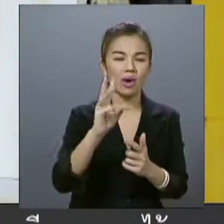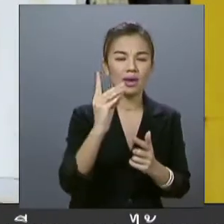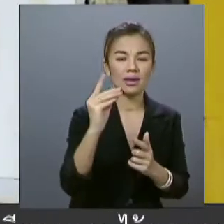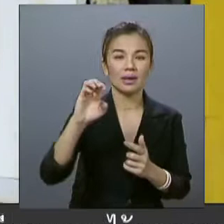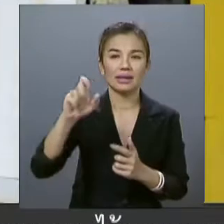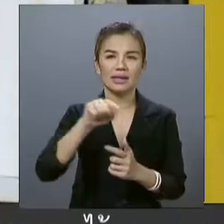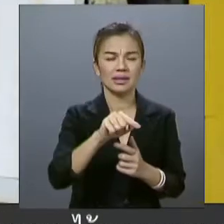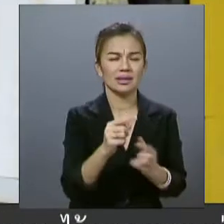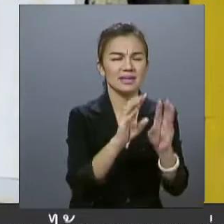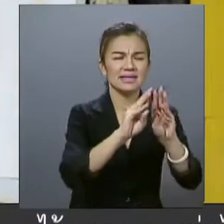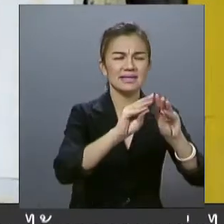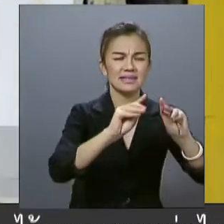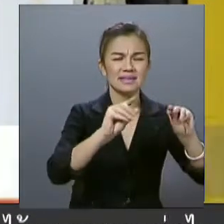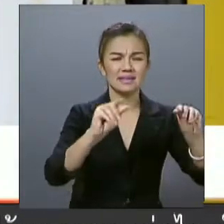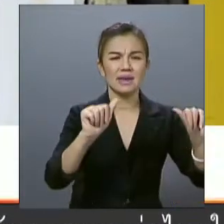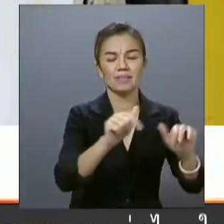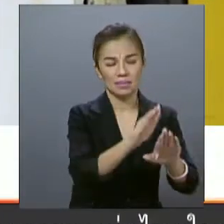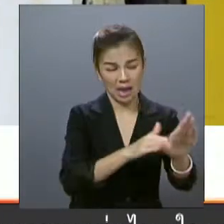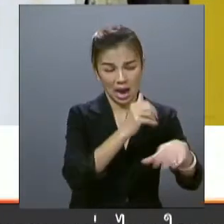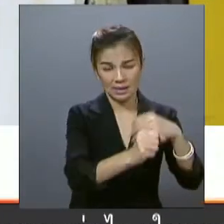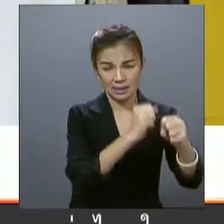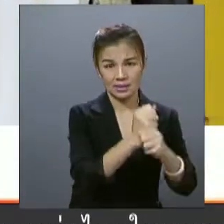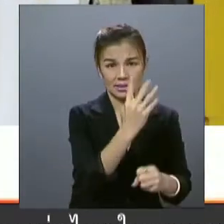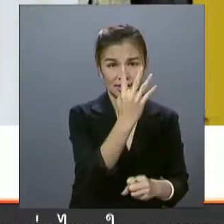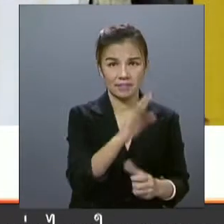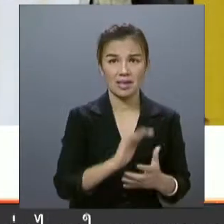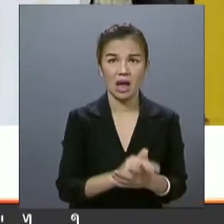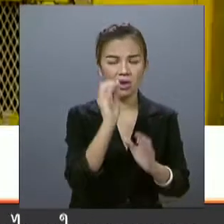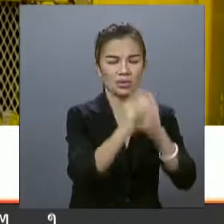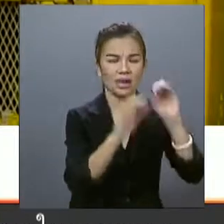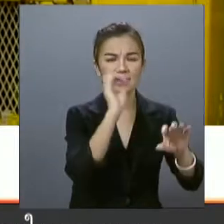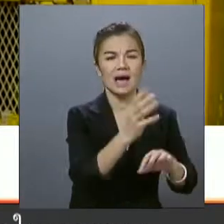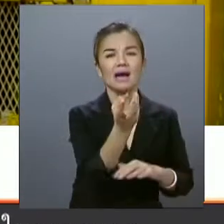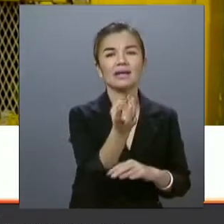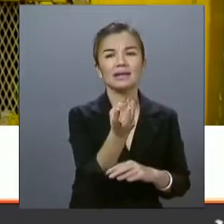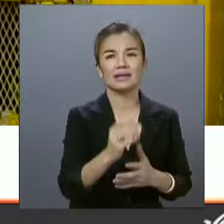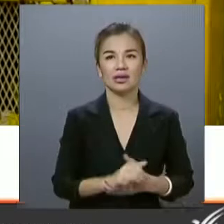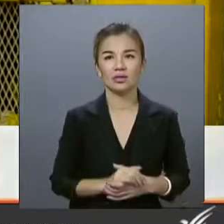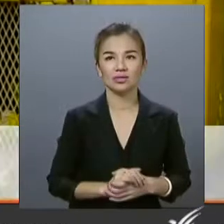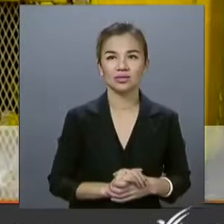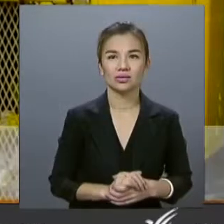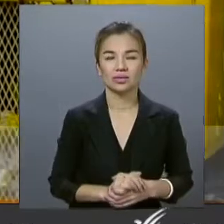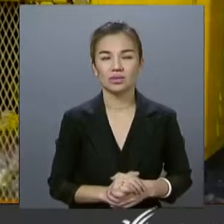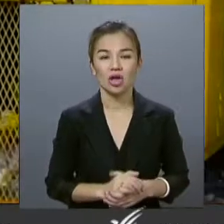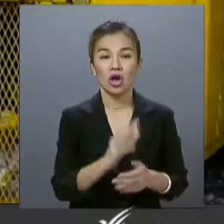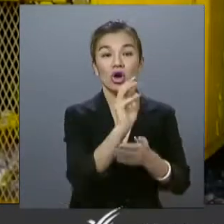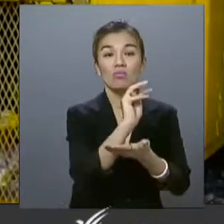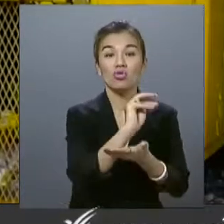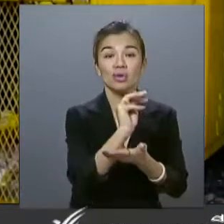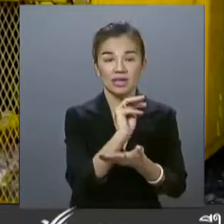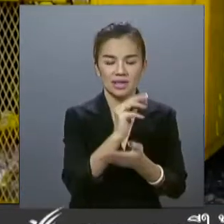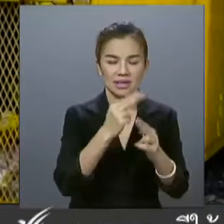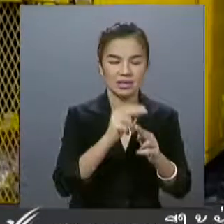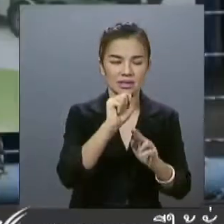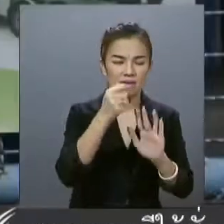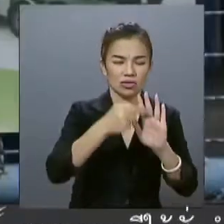งาและถูกปล่อยทิ้งร้างมากว่า4ปีมีขยะเพียงเล็กน้อยเท่านั้นซึ่งมูลนิธิสุพรรณนิมิตนำโครง